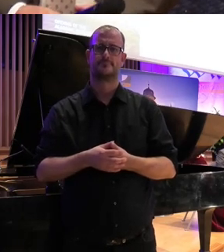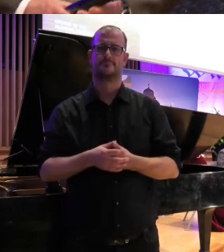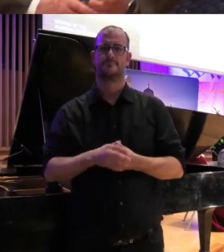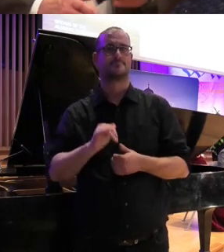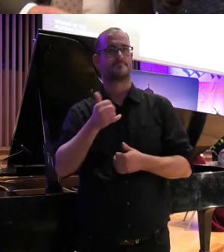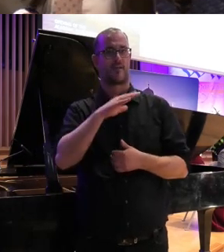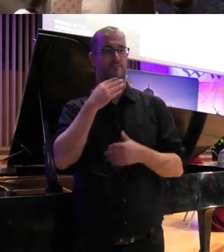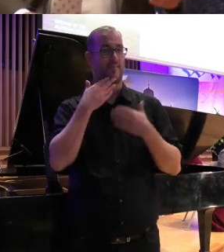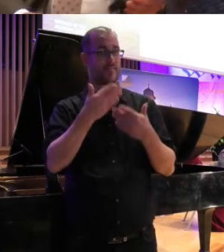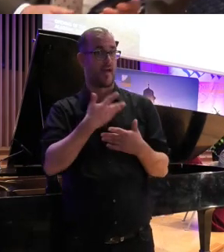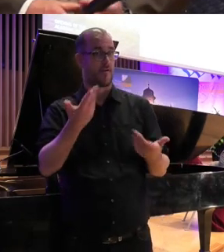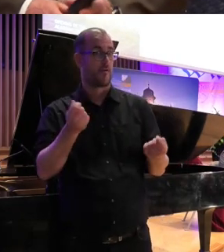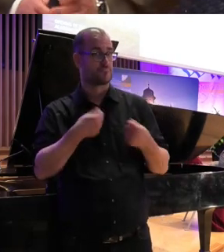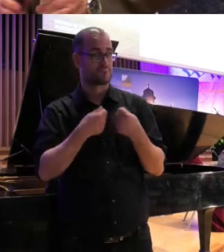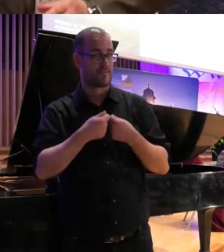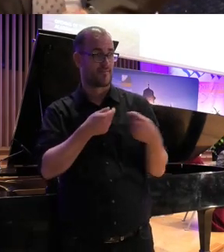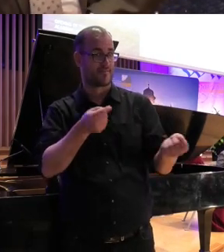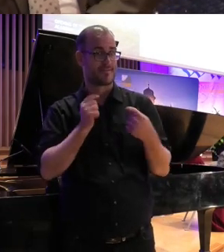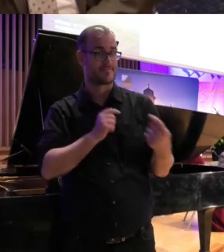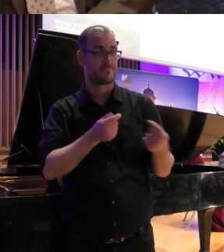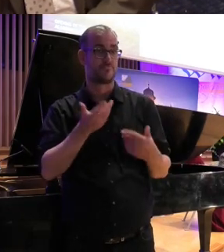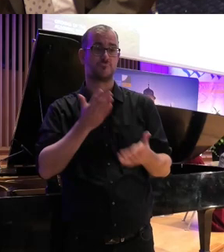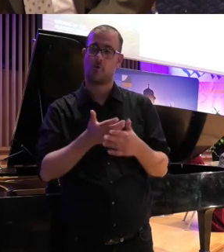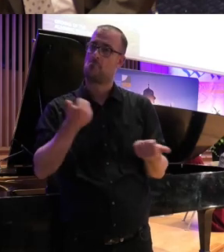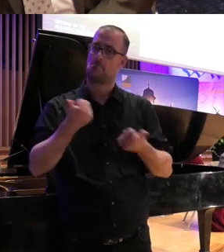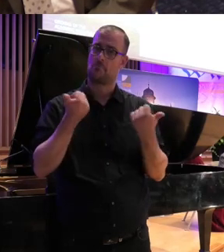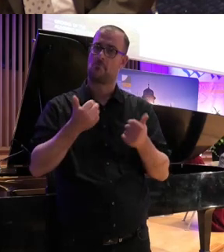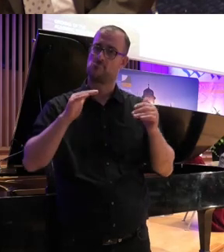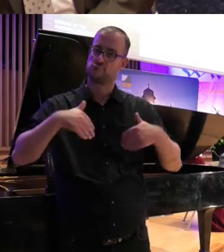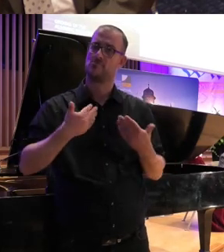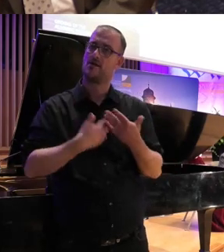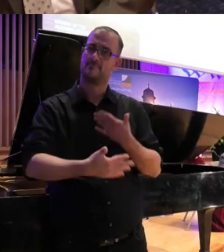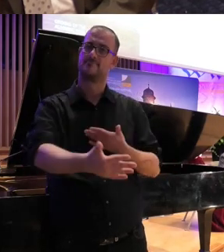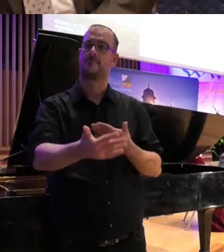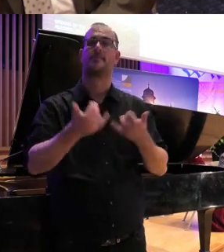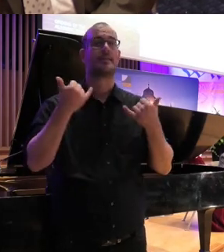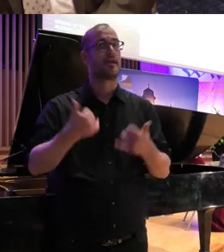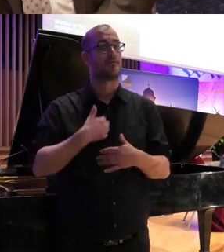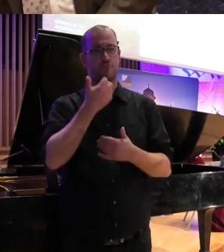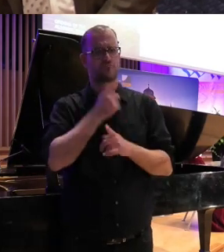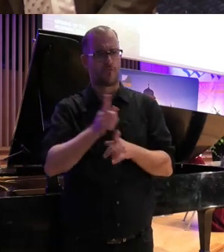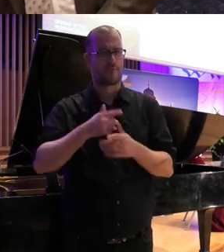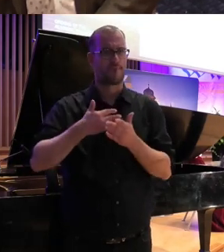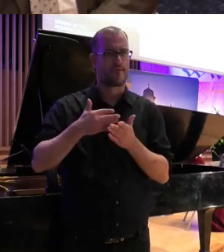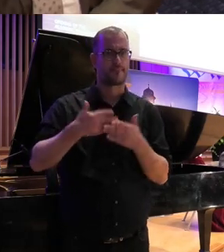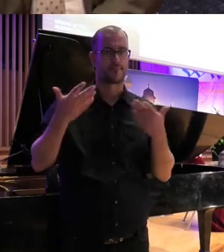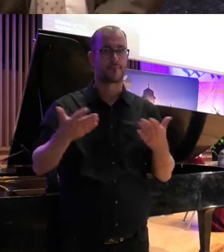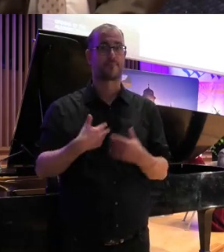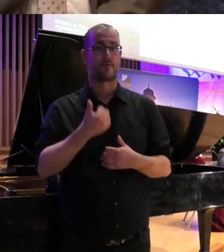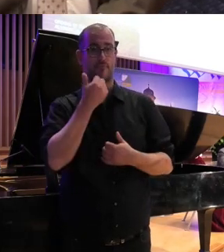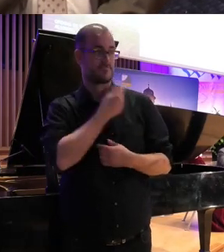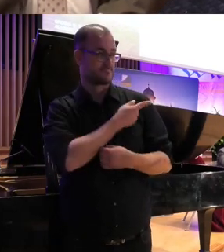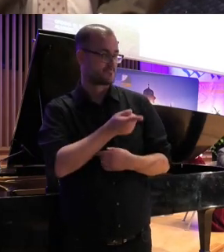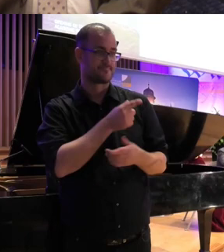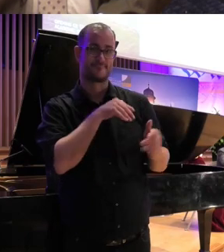Danke. Vielen Dank für diese sehr spannende Diskussion. Das war ja schon mal ein sehr guter Start in unser Panel und wir wollen jetzt auch direkt weitermachen. Ich freue mich, dass Sie hier bei